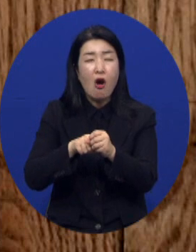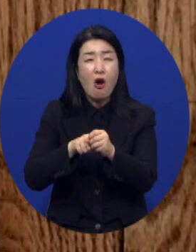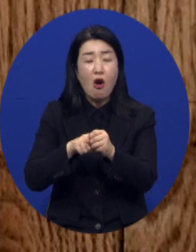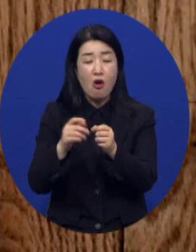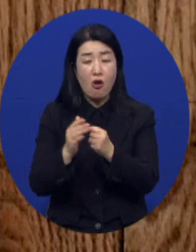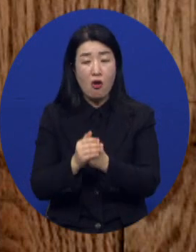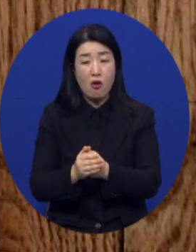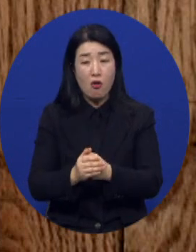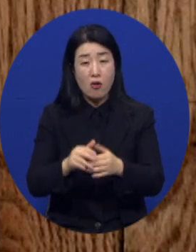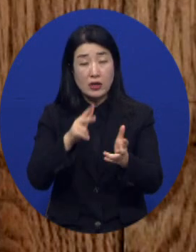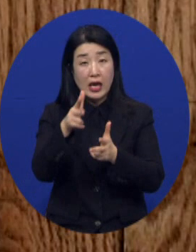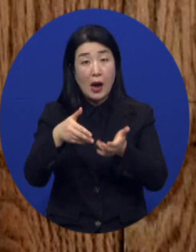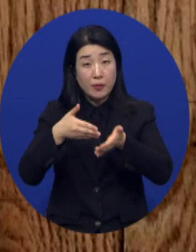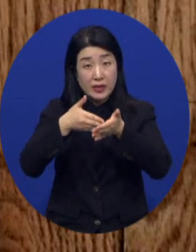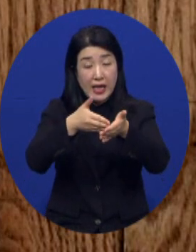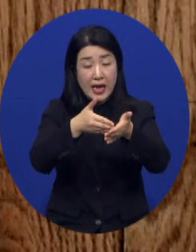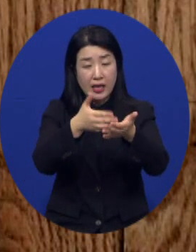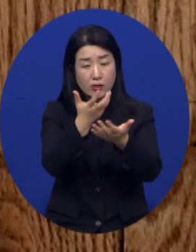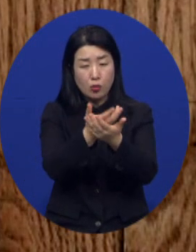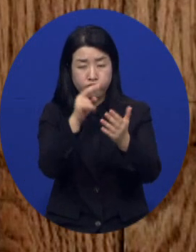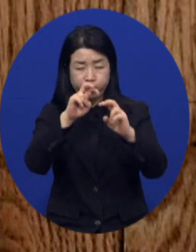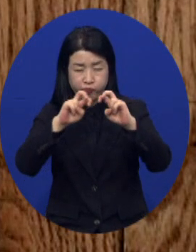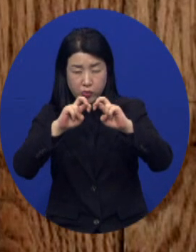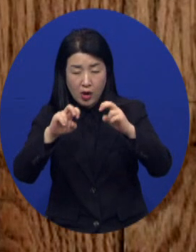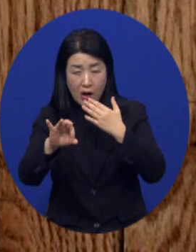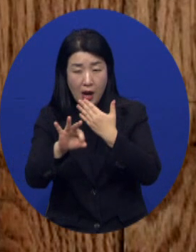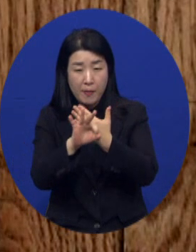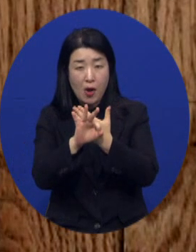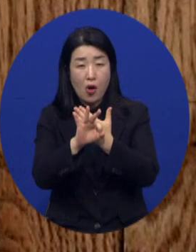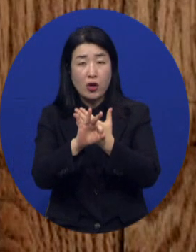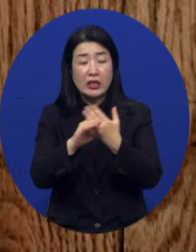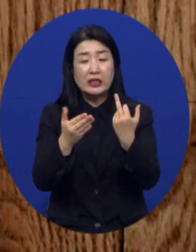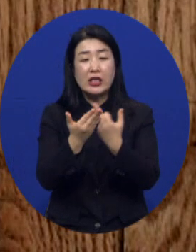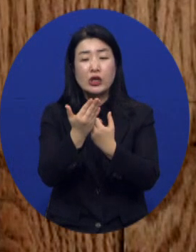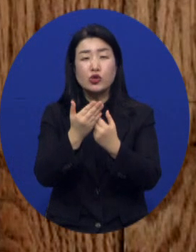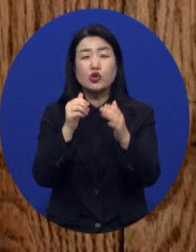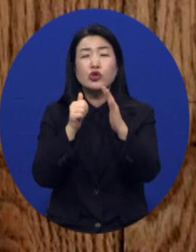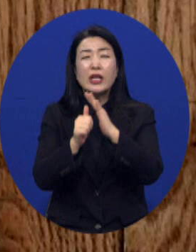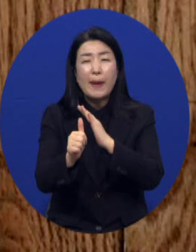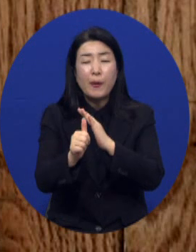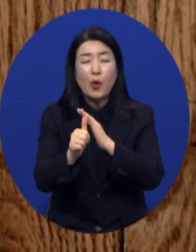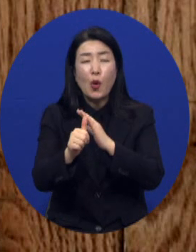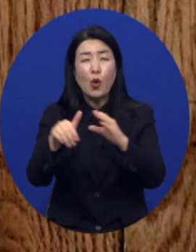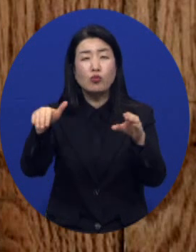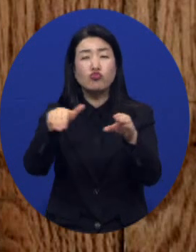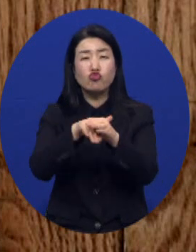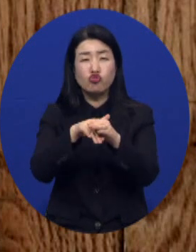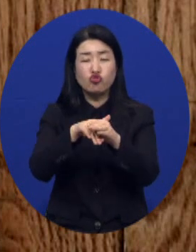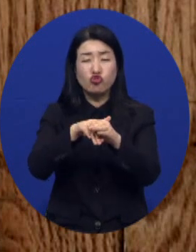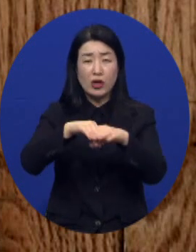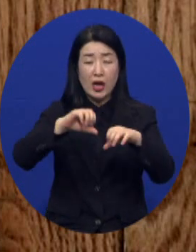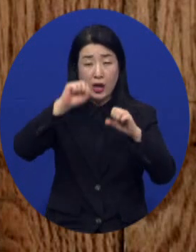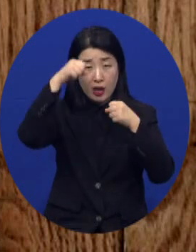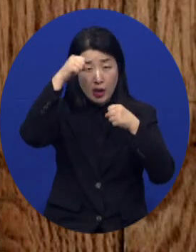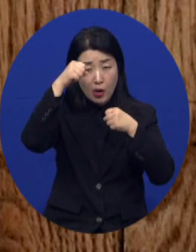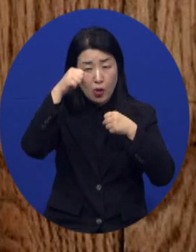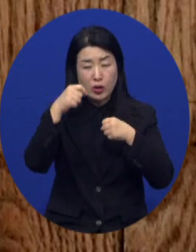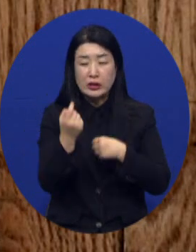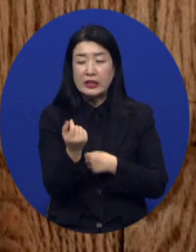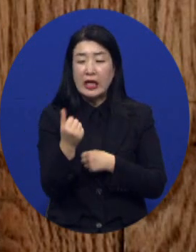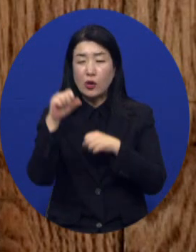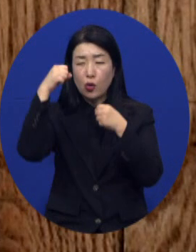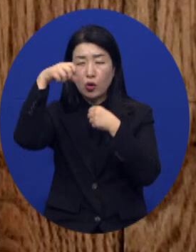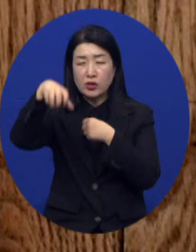제출한 사업제안서 제주를 대표하는 문화예술공간으로 콘서트홀 1300석과 소공현장